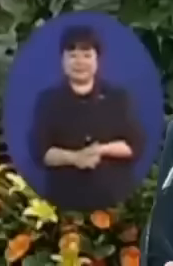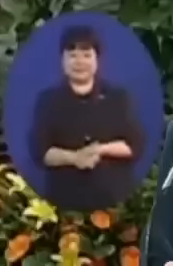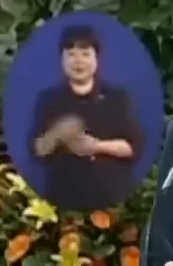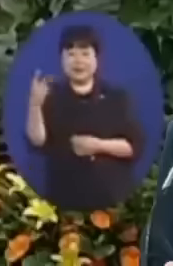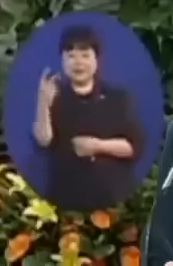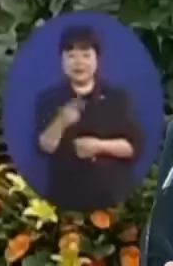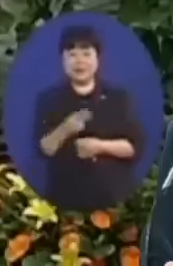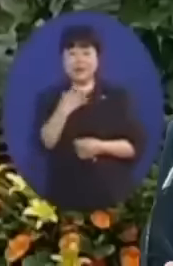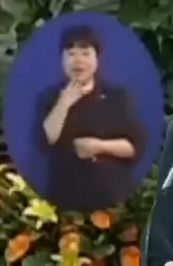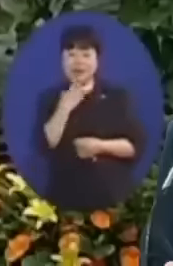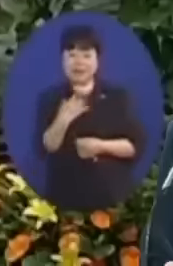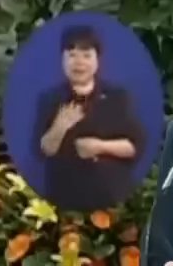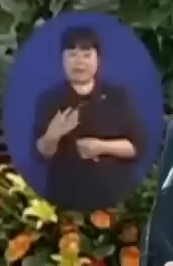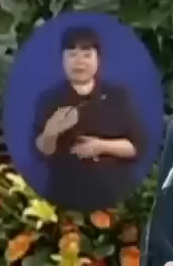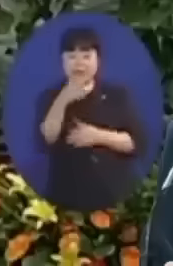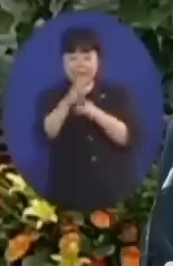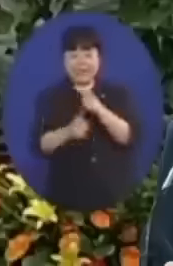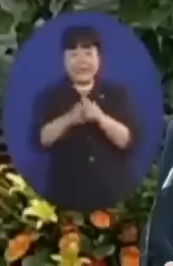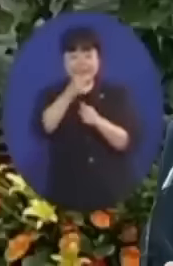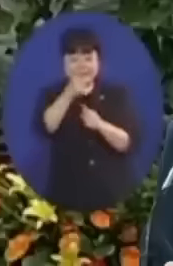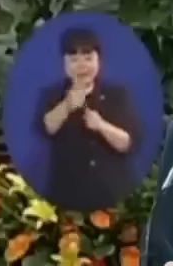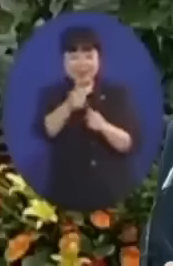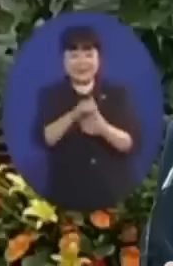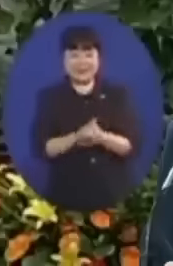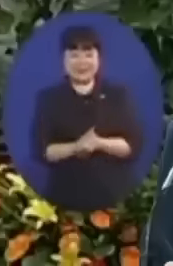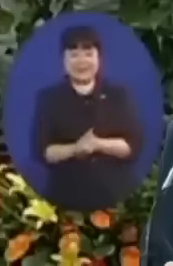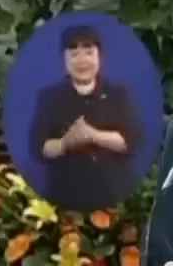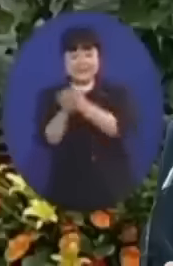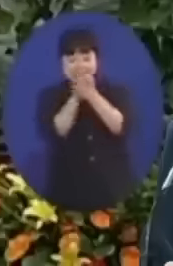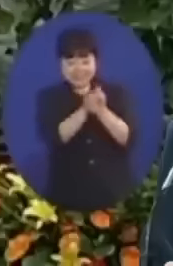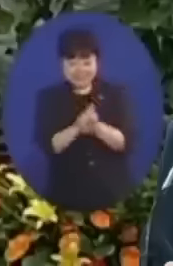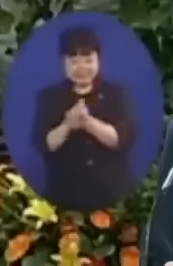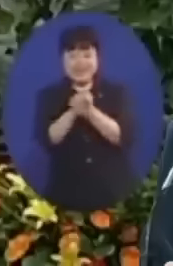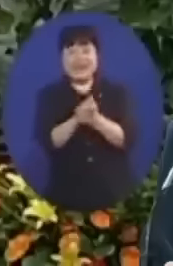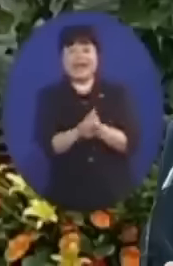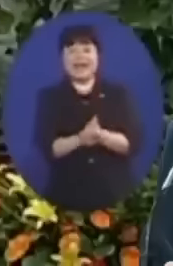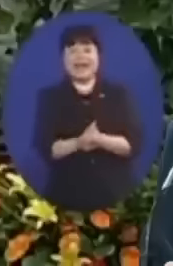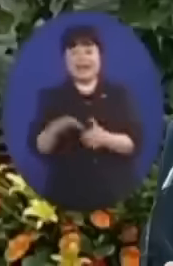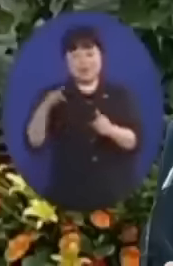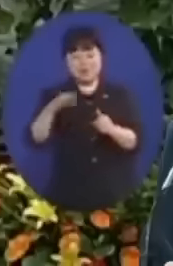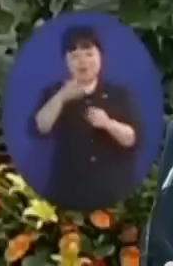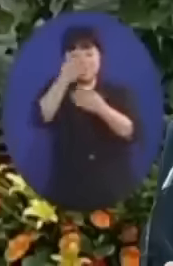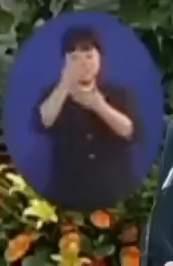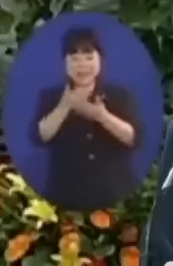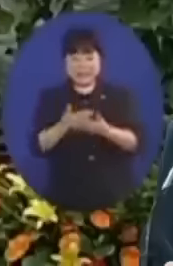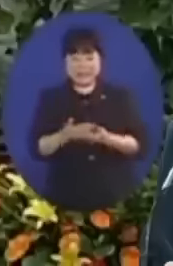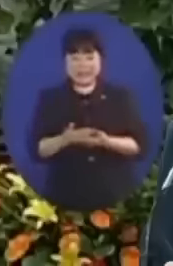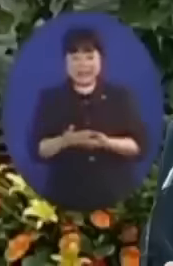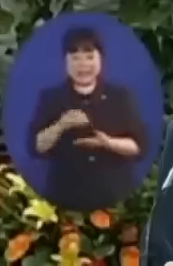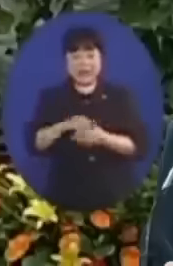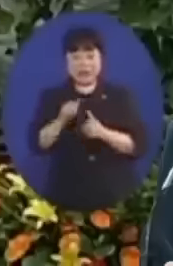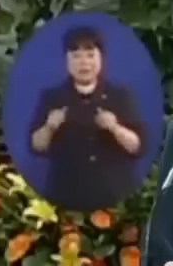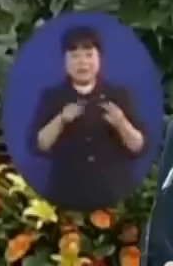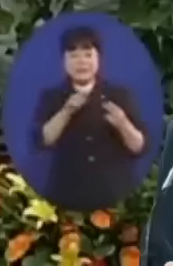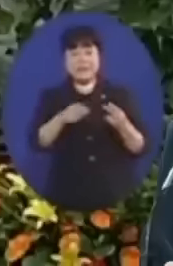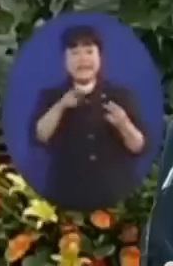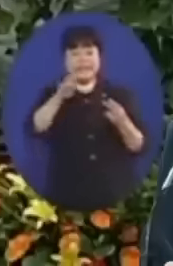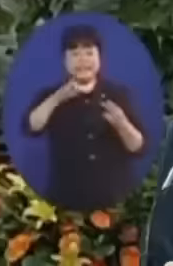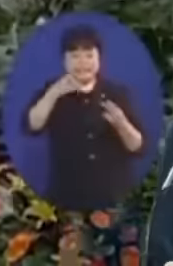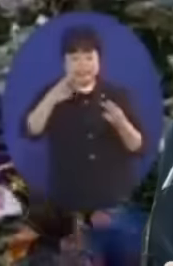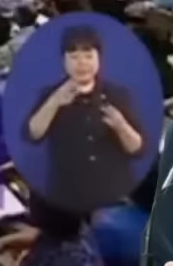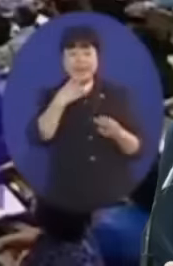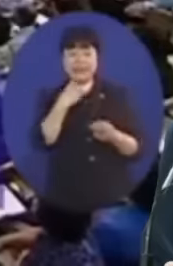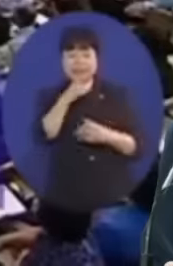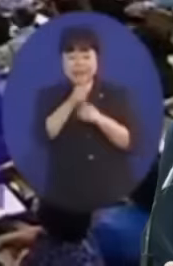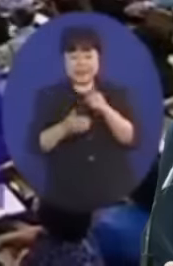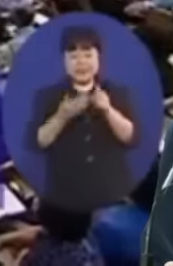그리고 아브라함은 하나님의 벗이라 칭함을 받았었습니다. 야고보서 2장 23절에